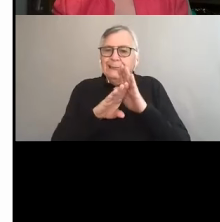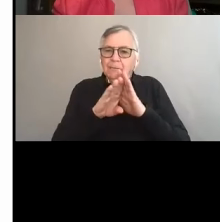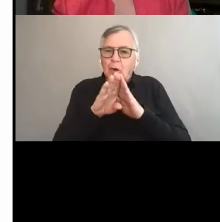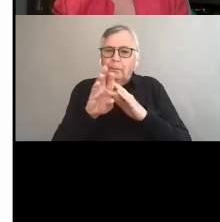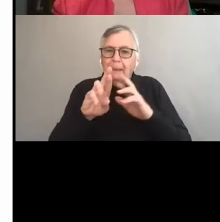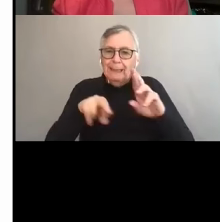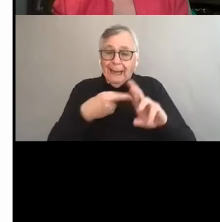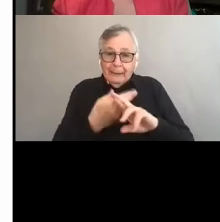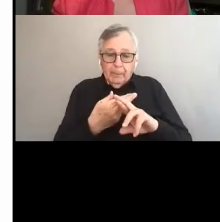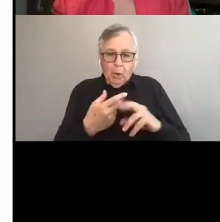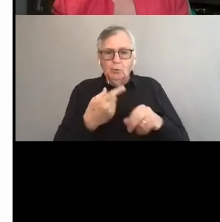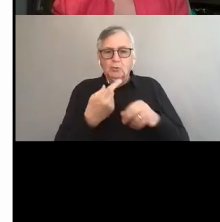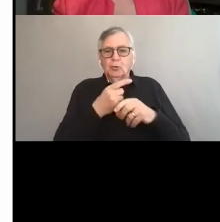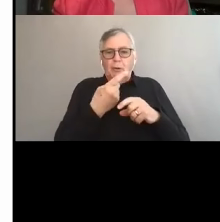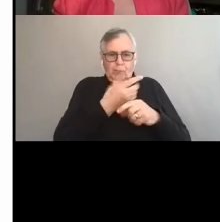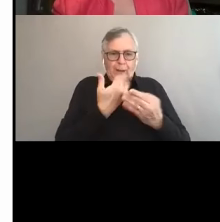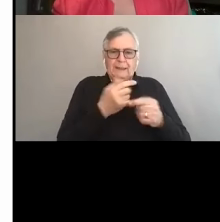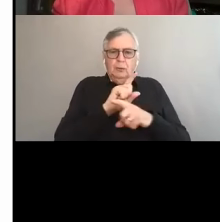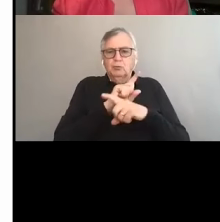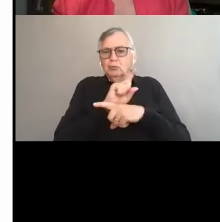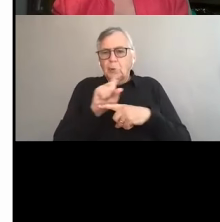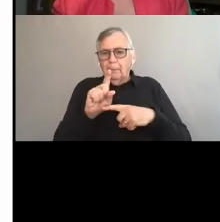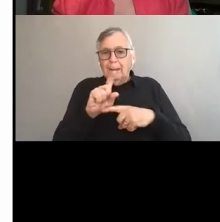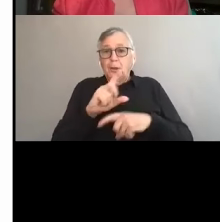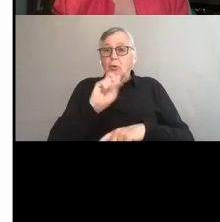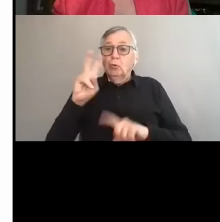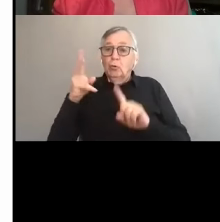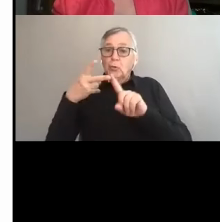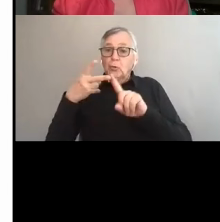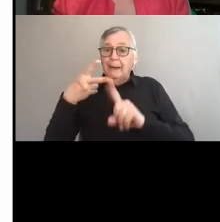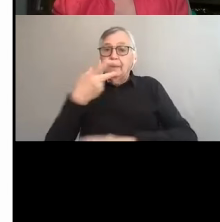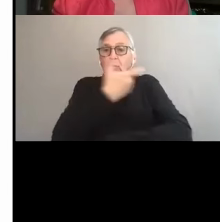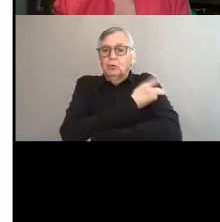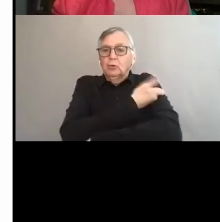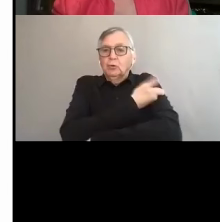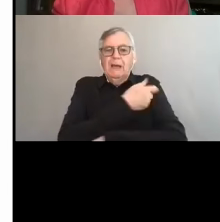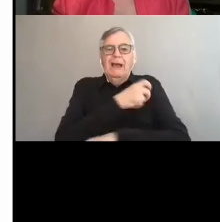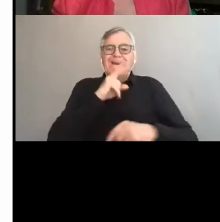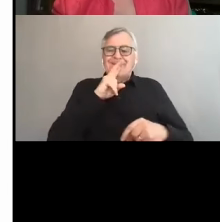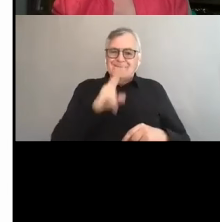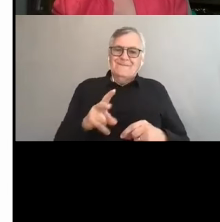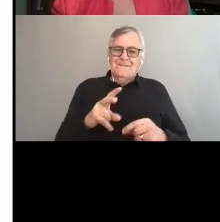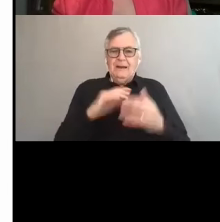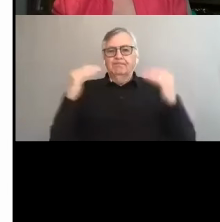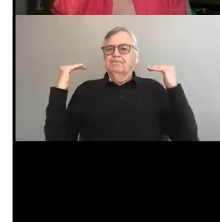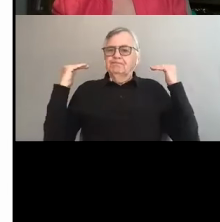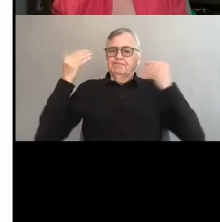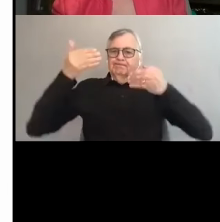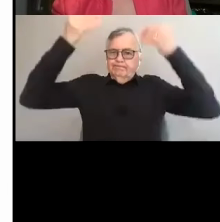en anticorps, mais éventuellement, après la deuxième dose, c'est là qu'on obtient la